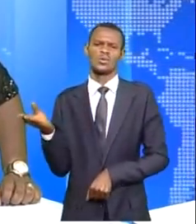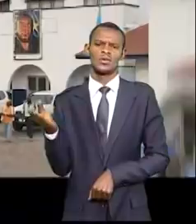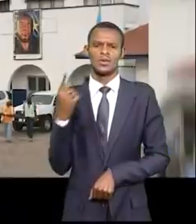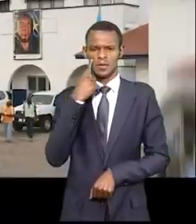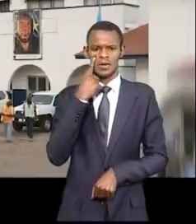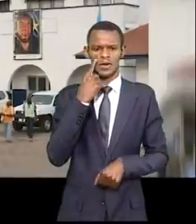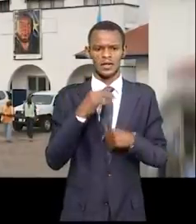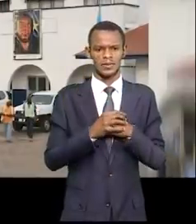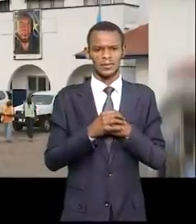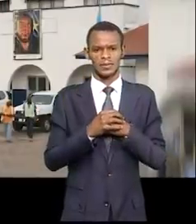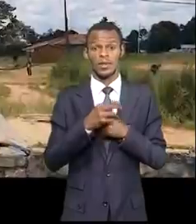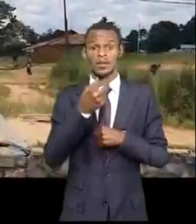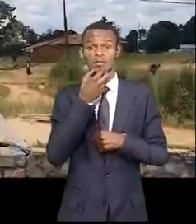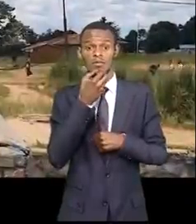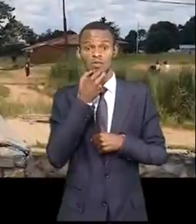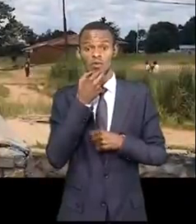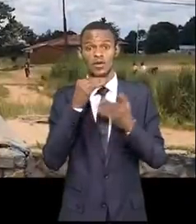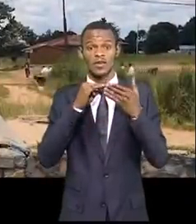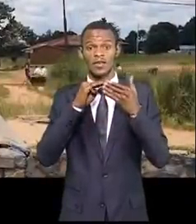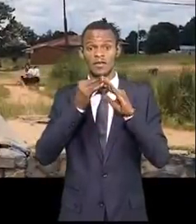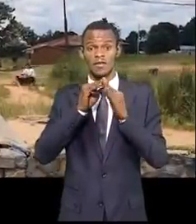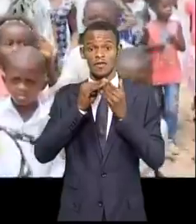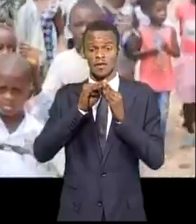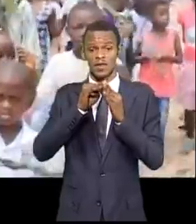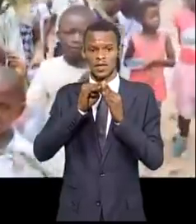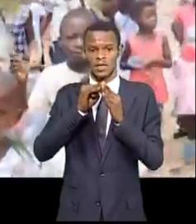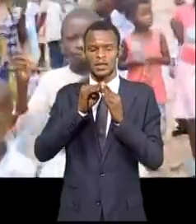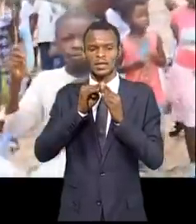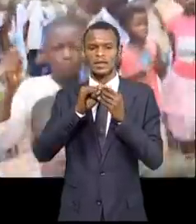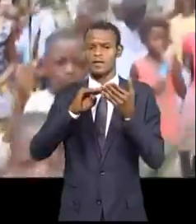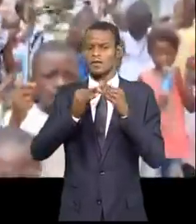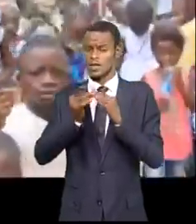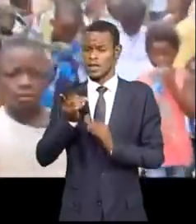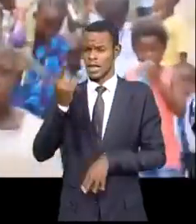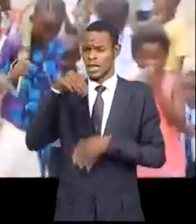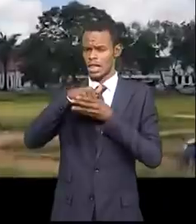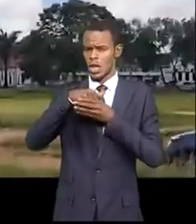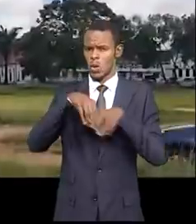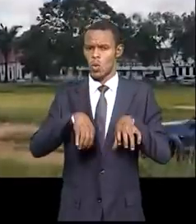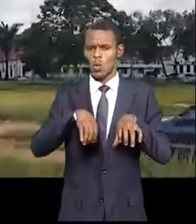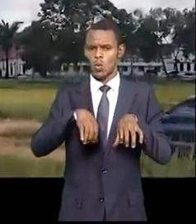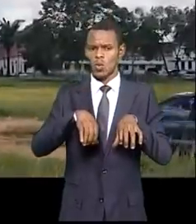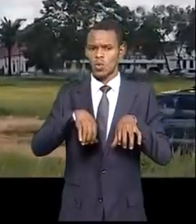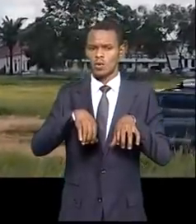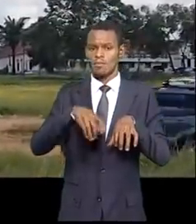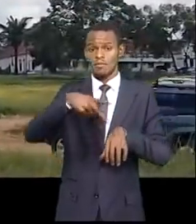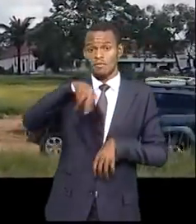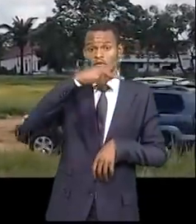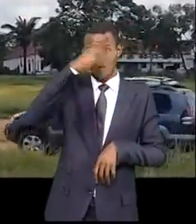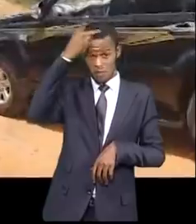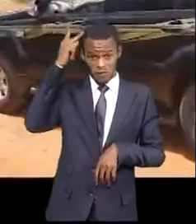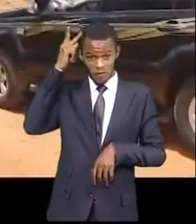situé au centre de la république démocratique du congo chef-lieu de la province du kassaï oriental deuxième ville du pays en terme des